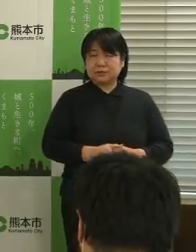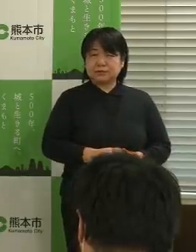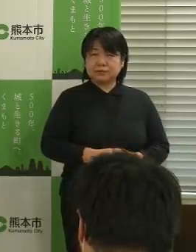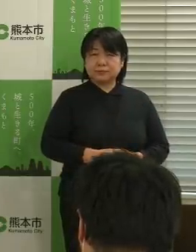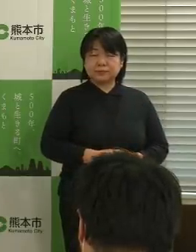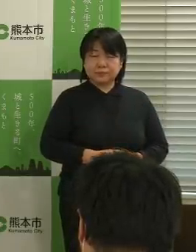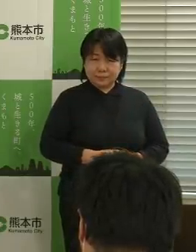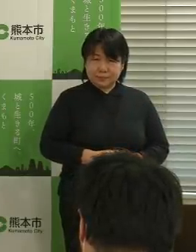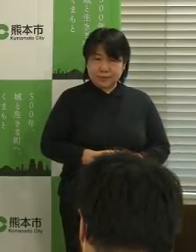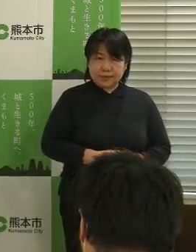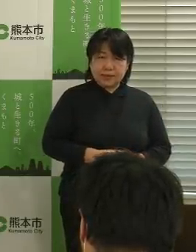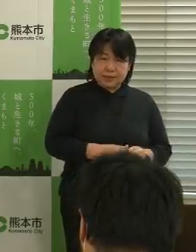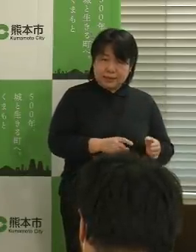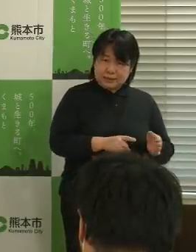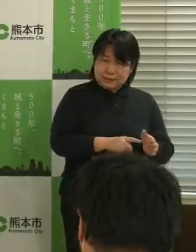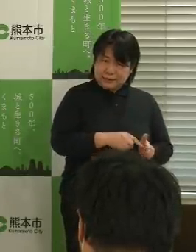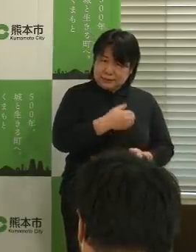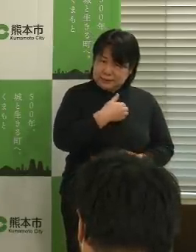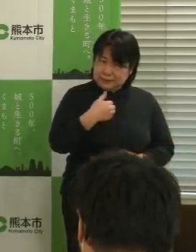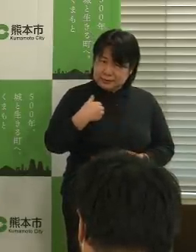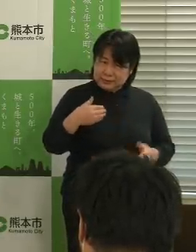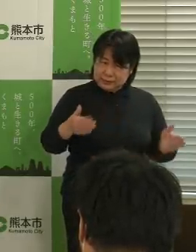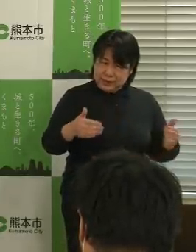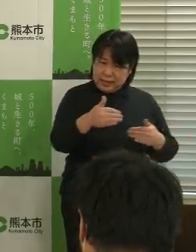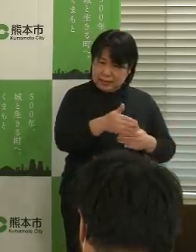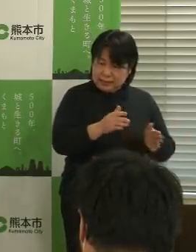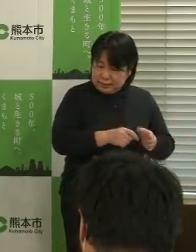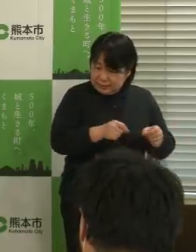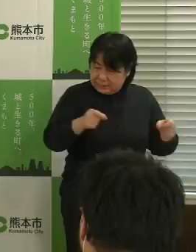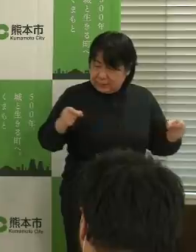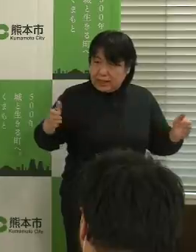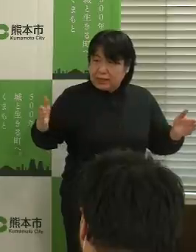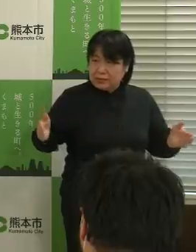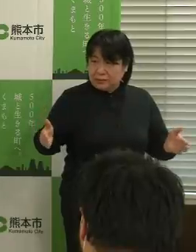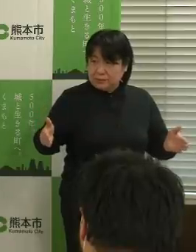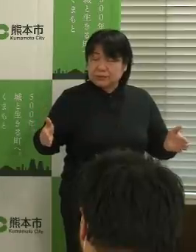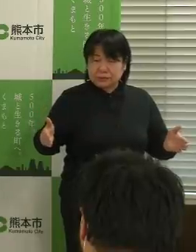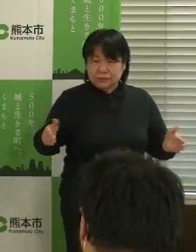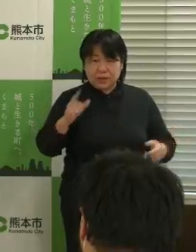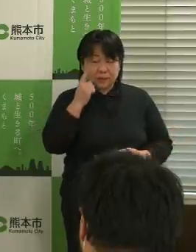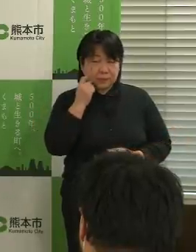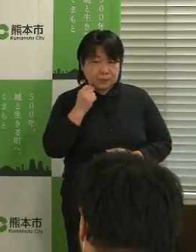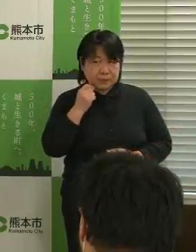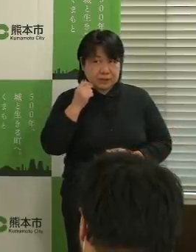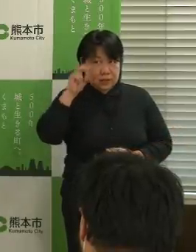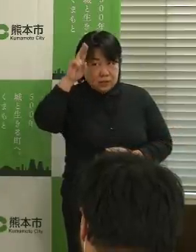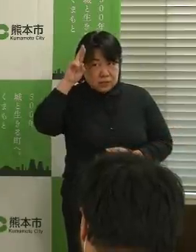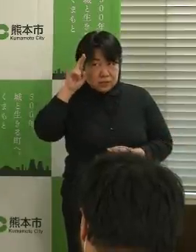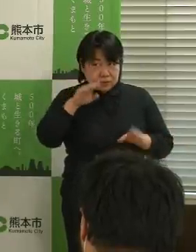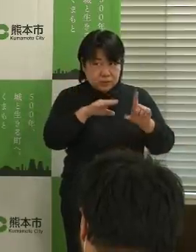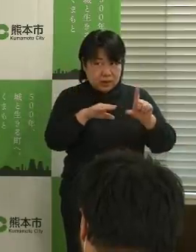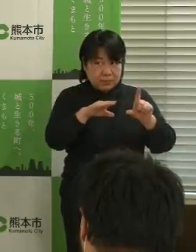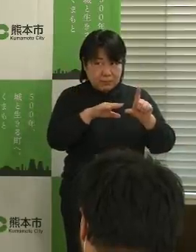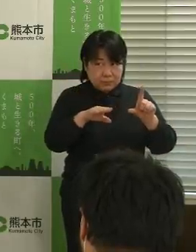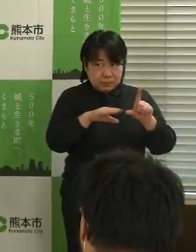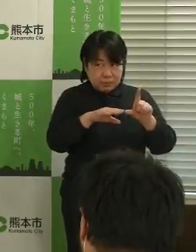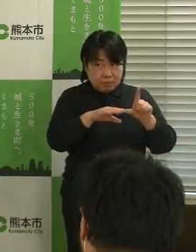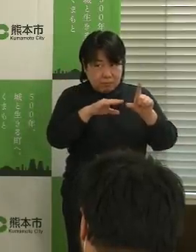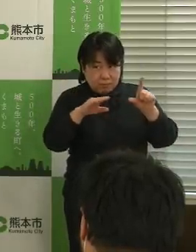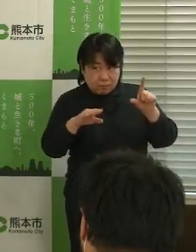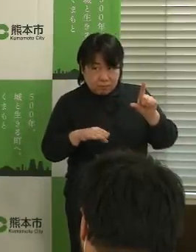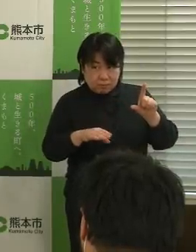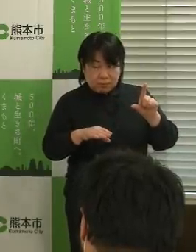のでできるだけ長く見ると、でもし万一ですけれどもリスクレベルがかなり早めに下